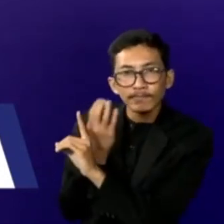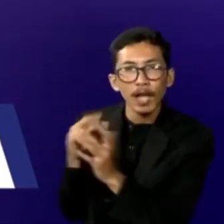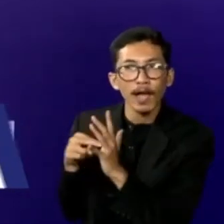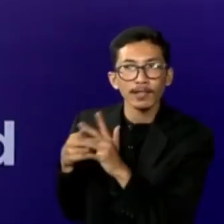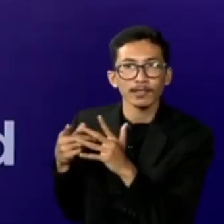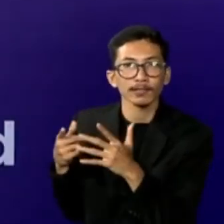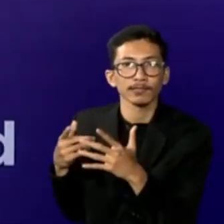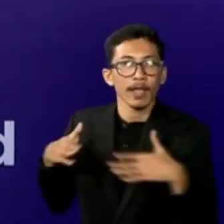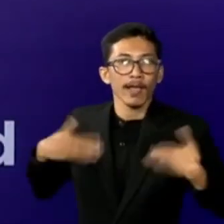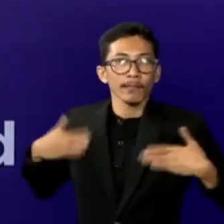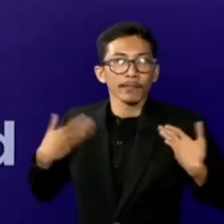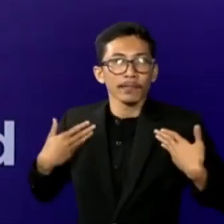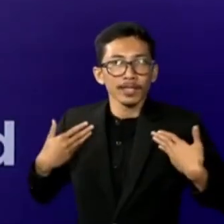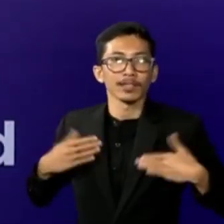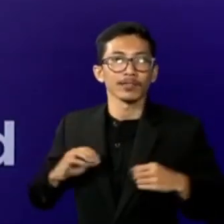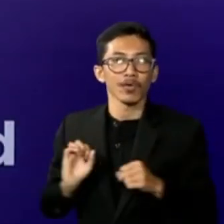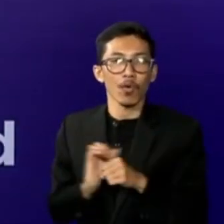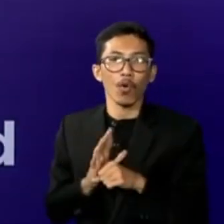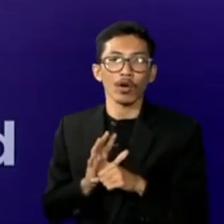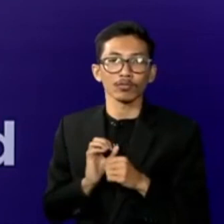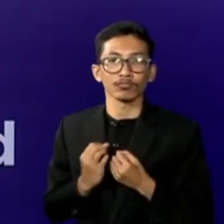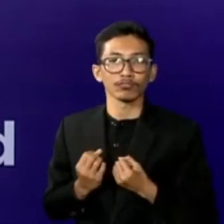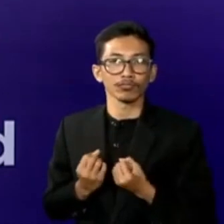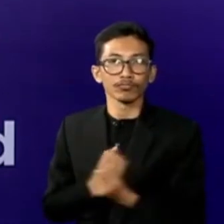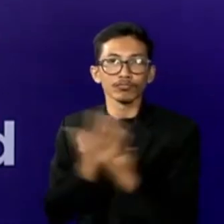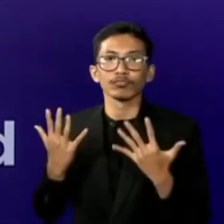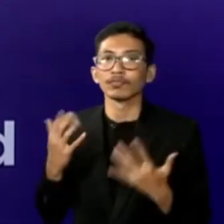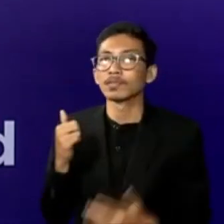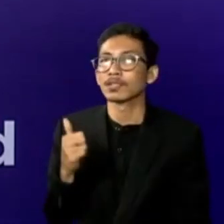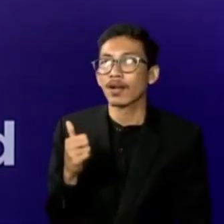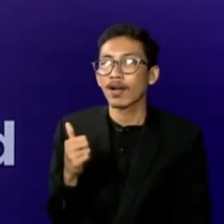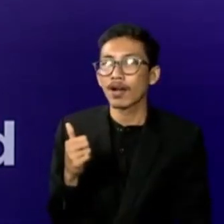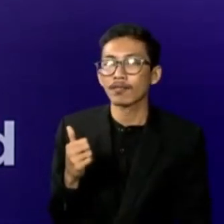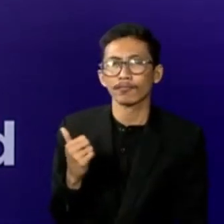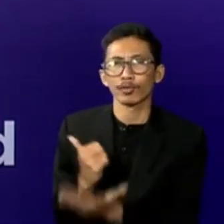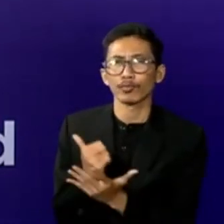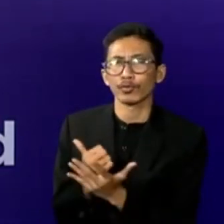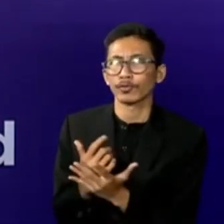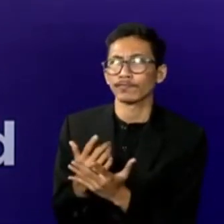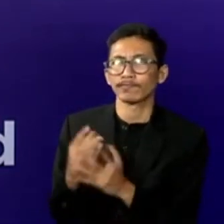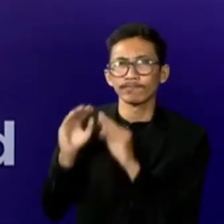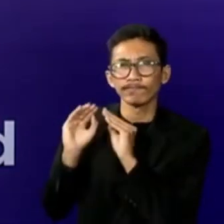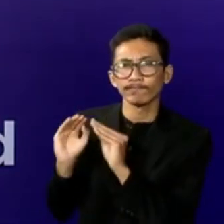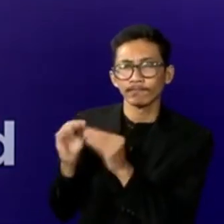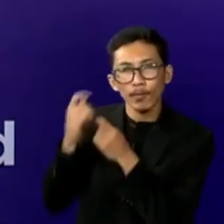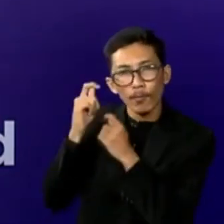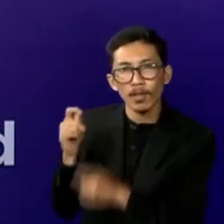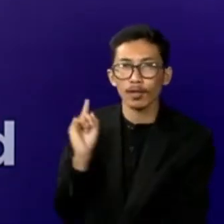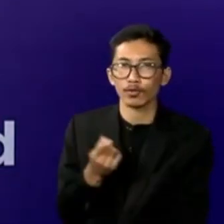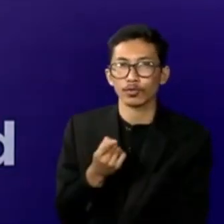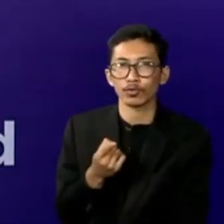penularan ke daerah sekitarnya tidak akan merambat ke mereka Jadi kita perlakukan mereka tadi fathuro bila